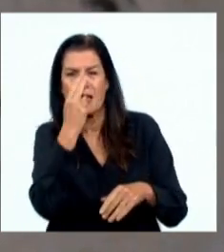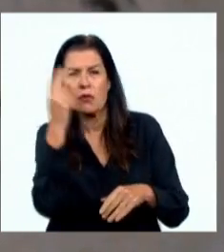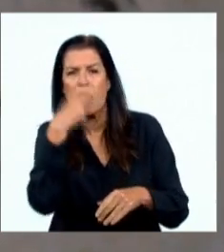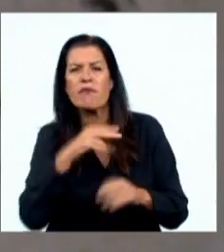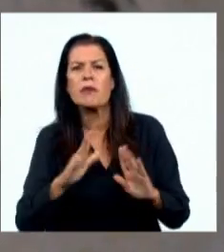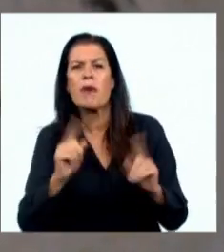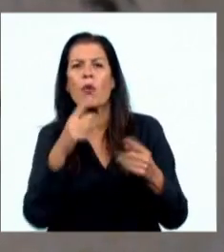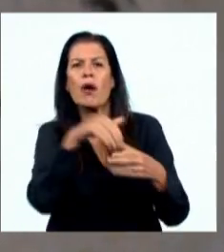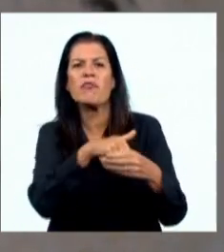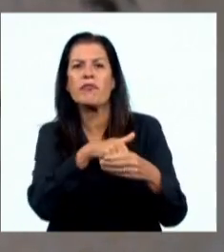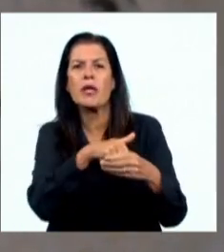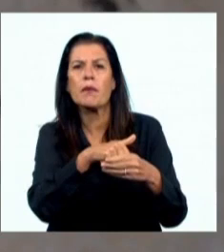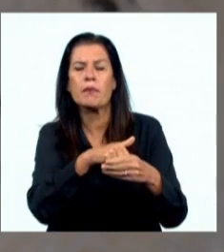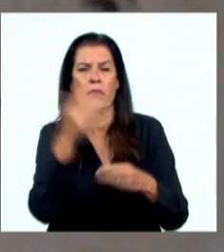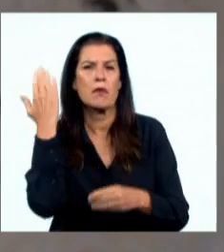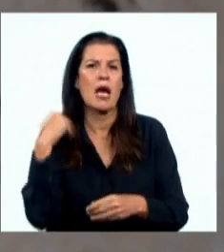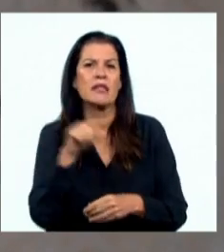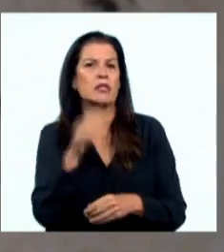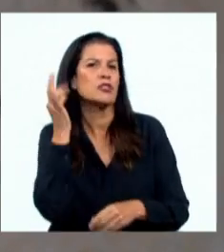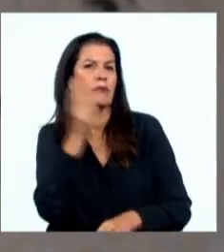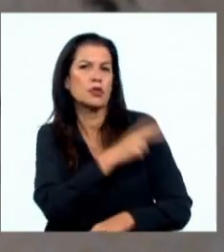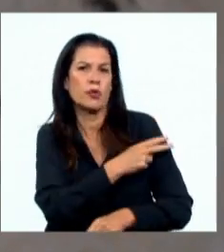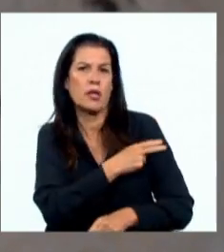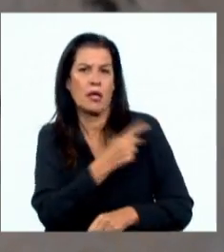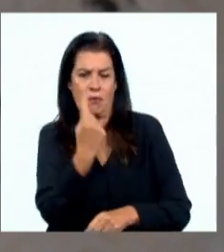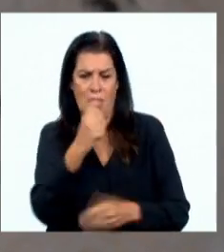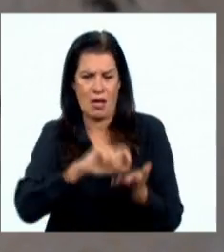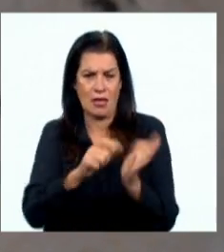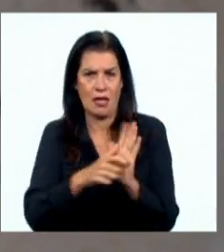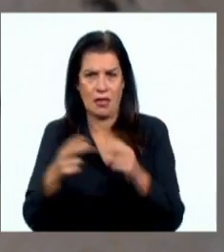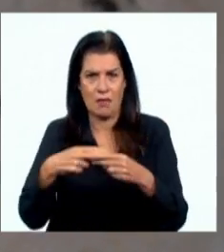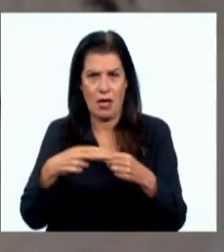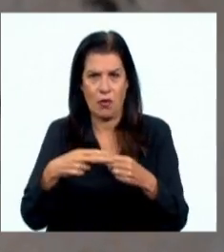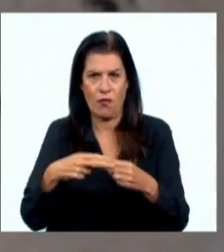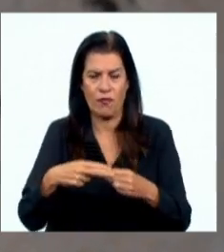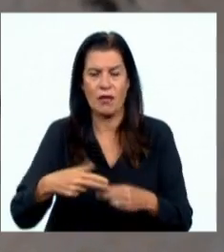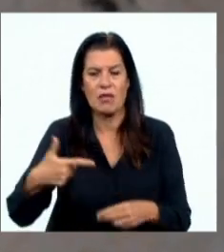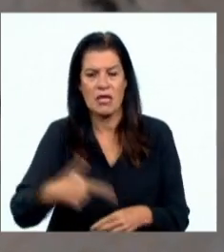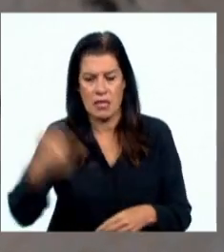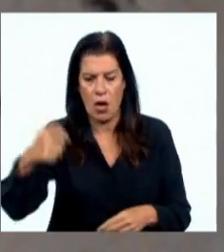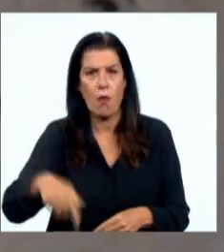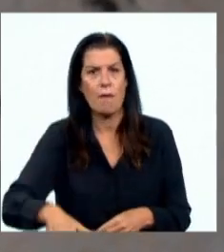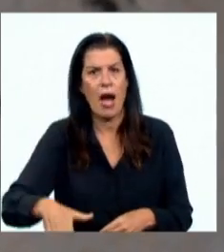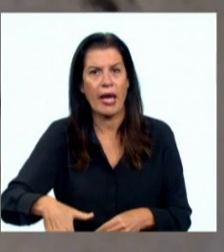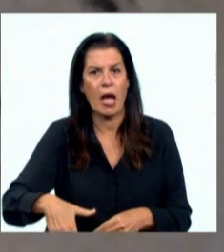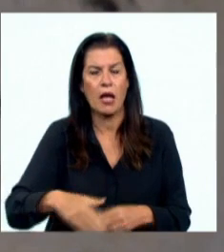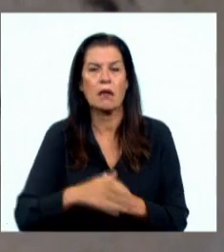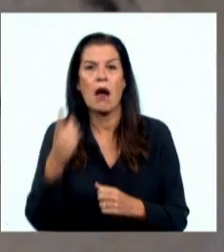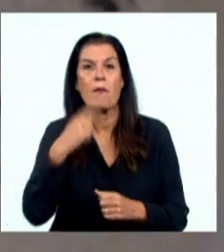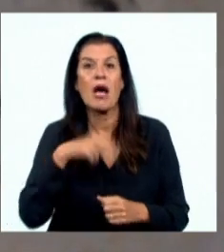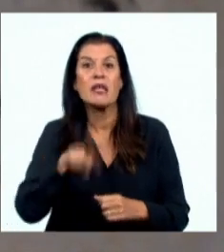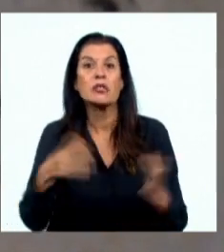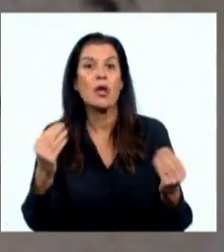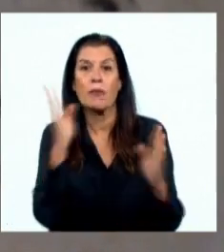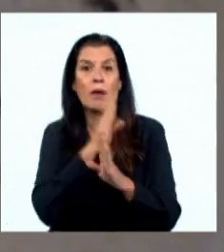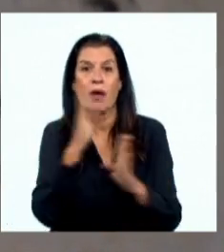שוטרת באחד החדרים הקרובים לפתח שהייתה עם כדור ברגל. אמרה לנו שיש המון מחבלים בתוך המבנה. כל שאר